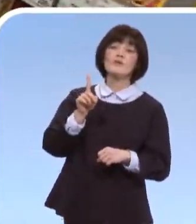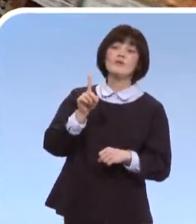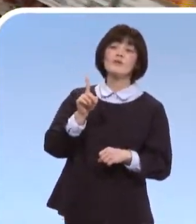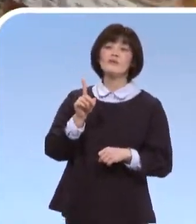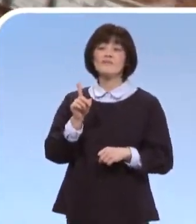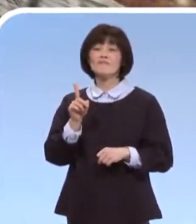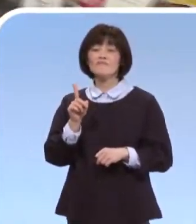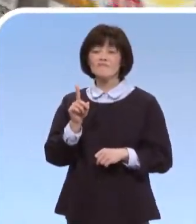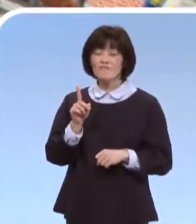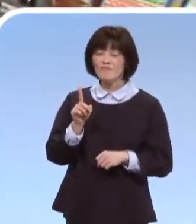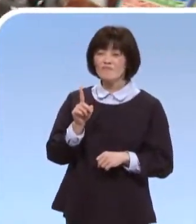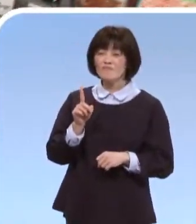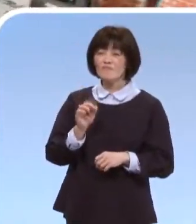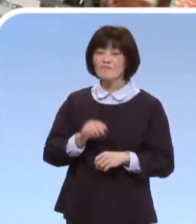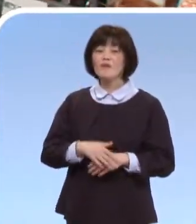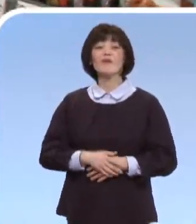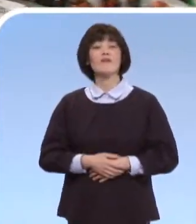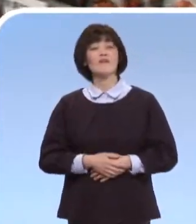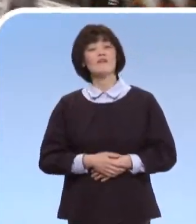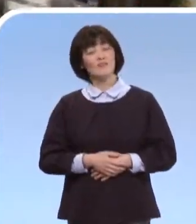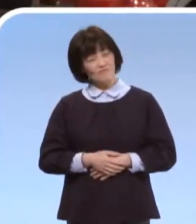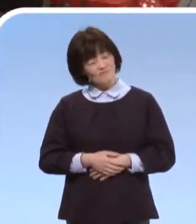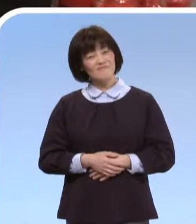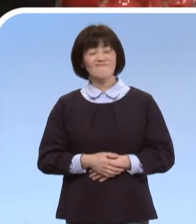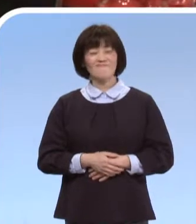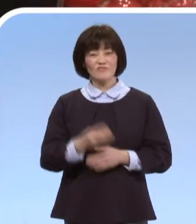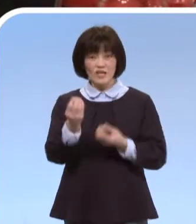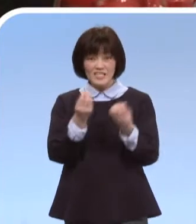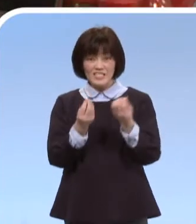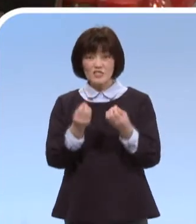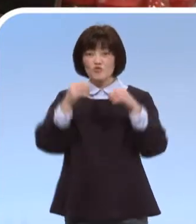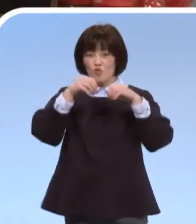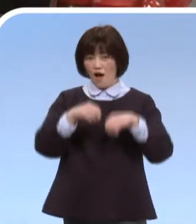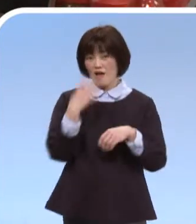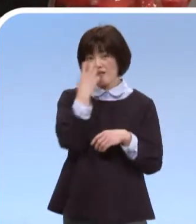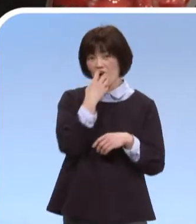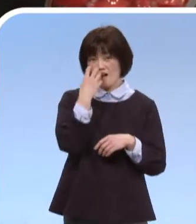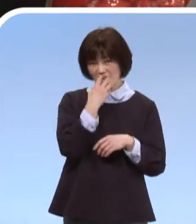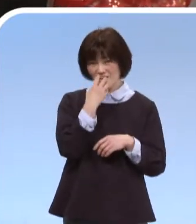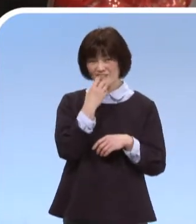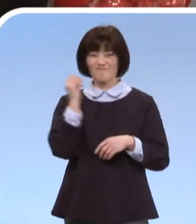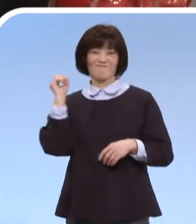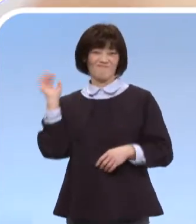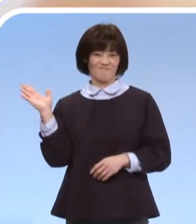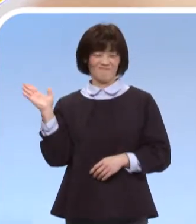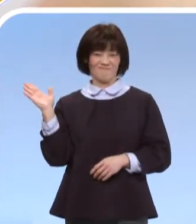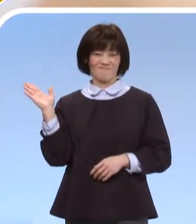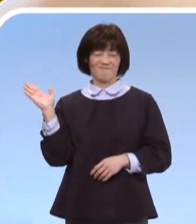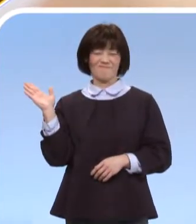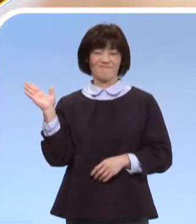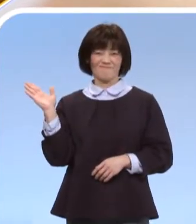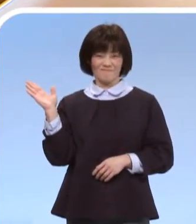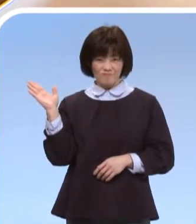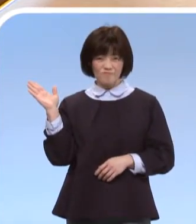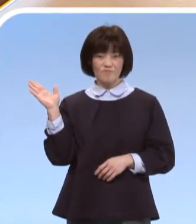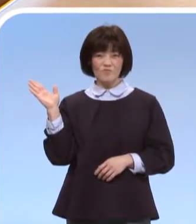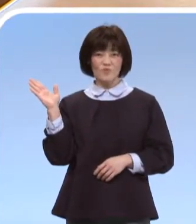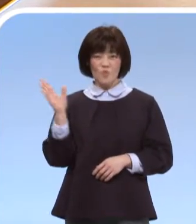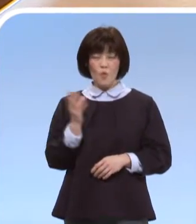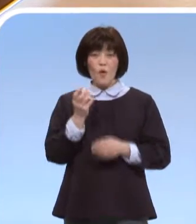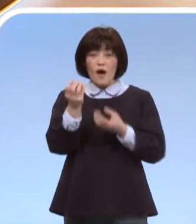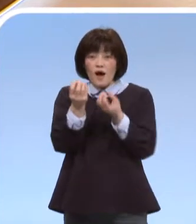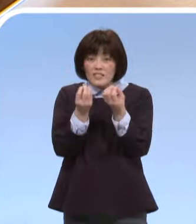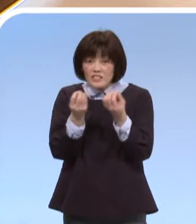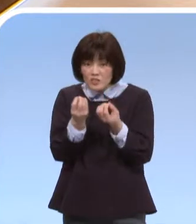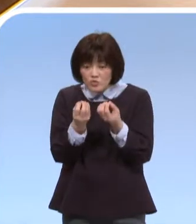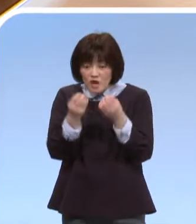どれ？ こちらですね、イチジクを使ったカレーになります。 完熟イチジクが丸